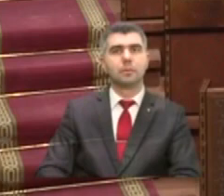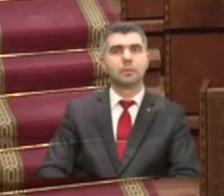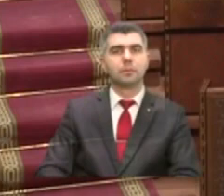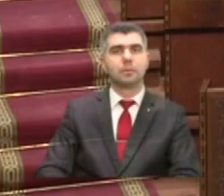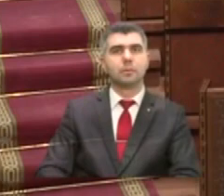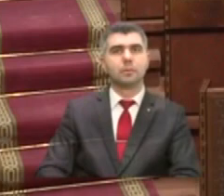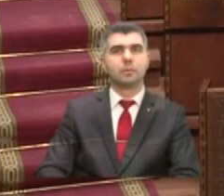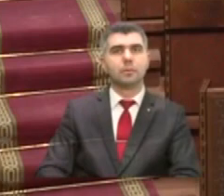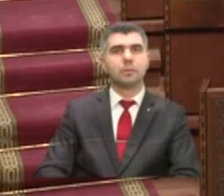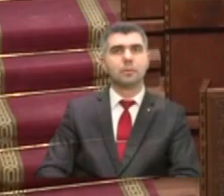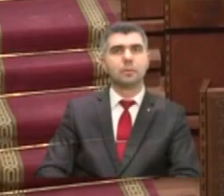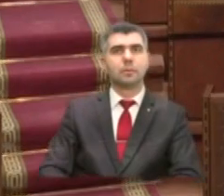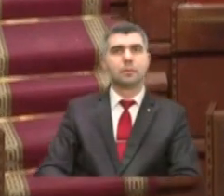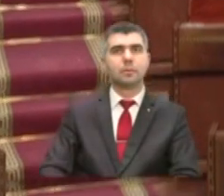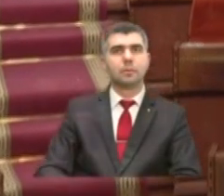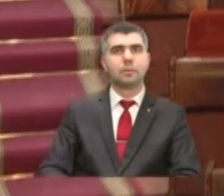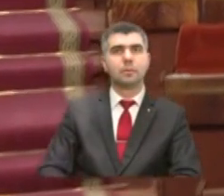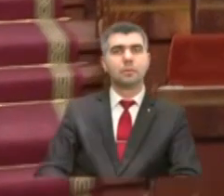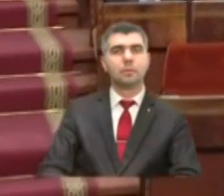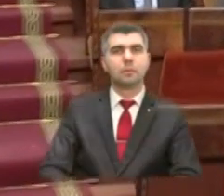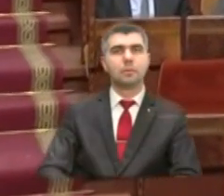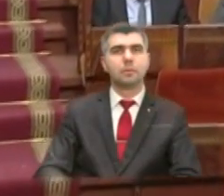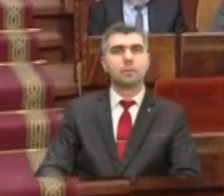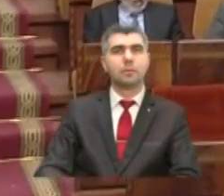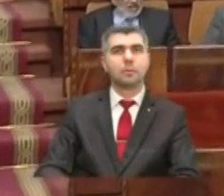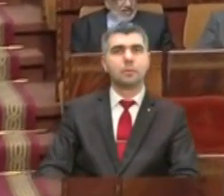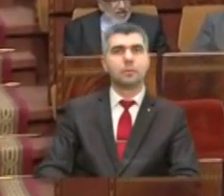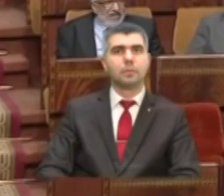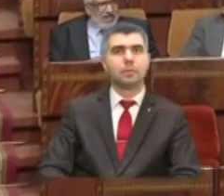سي الأزامي من فضلك